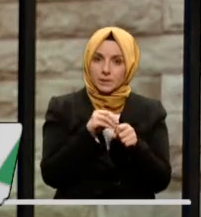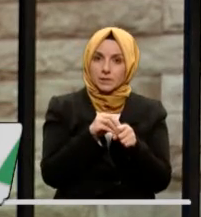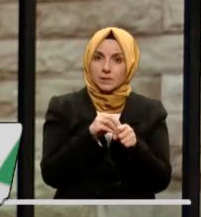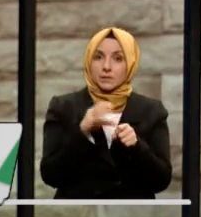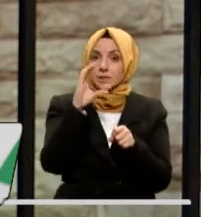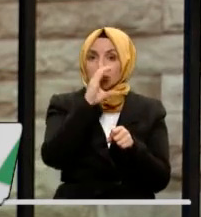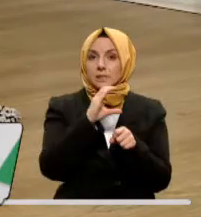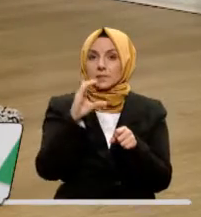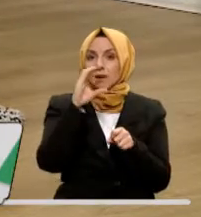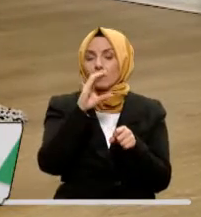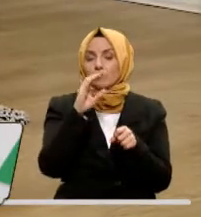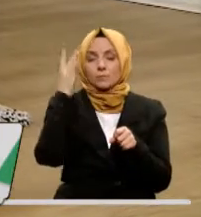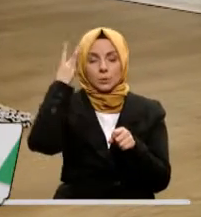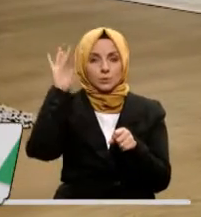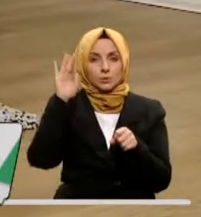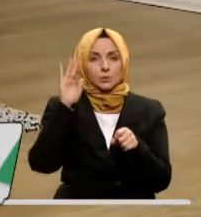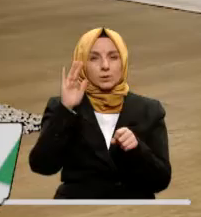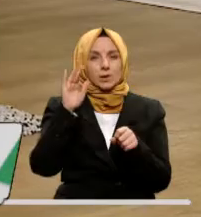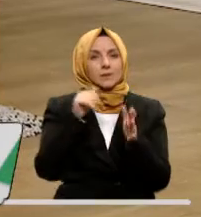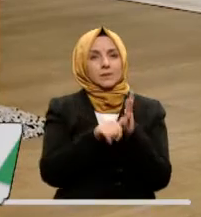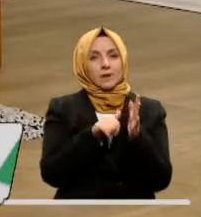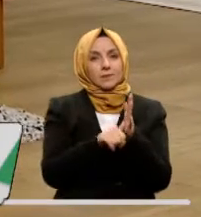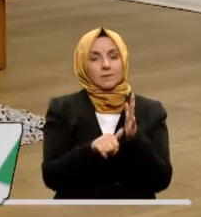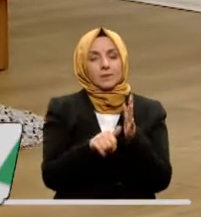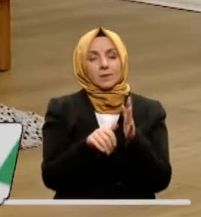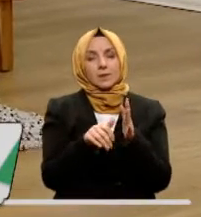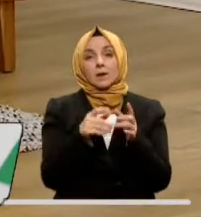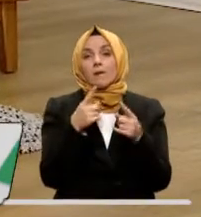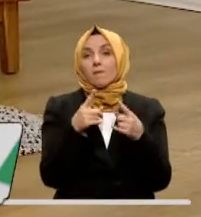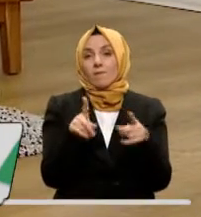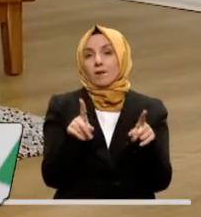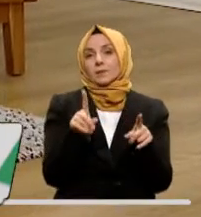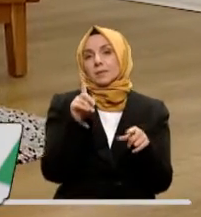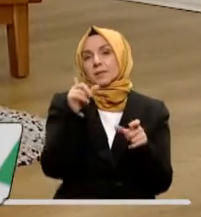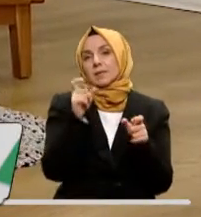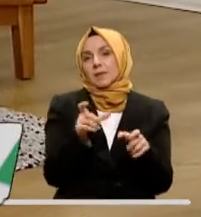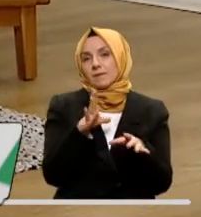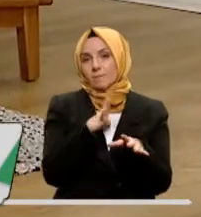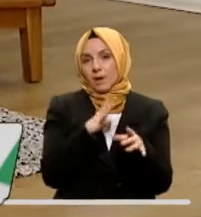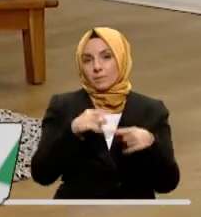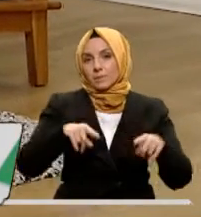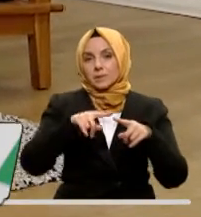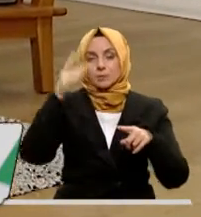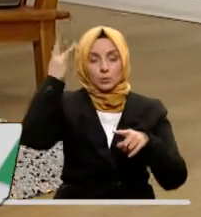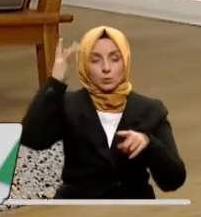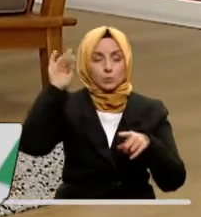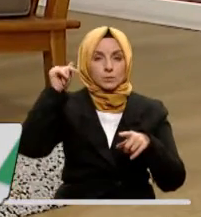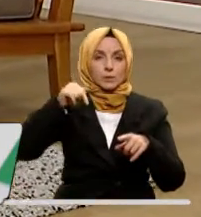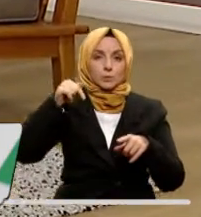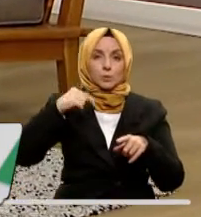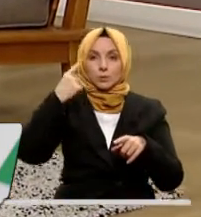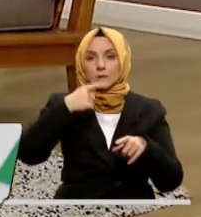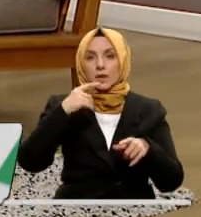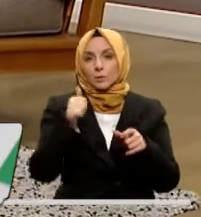yere ve öneme sahiptir Evet İslam geleneğinde olması dolayısıyla da bizim kültürümüzde geçmişimize de Kadir